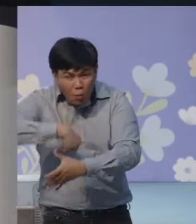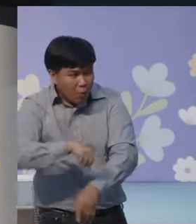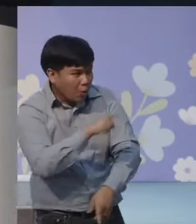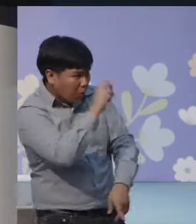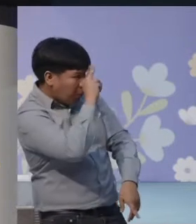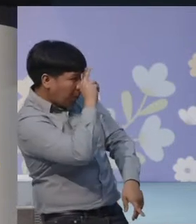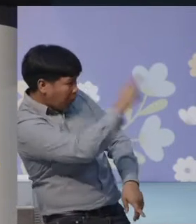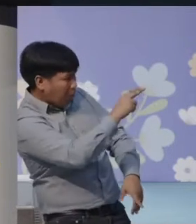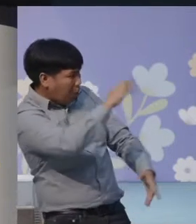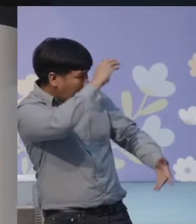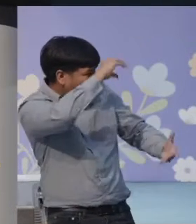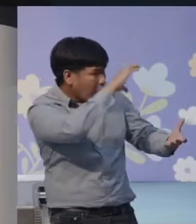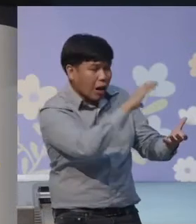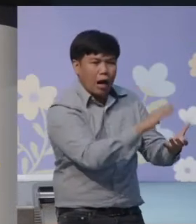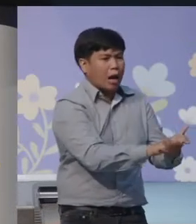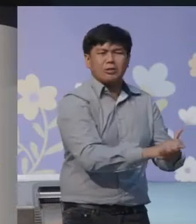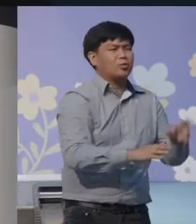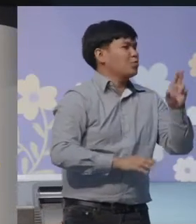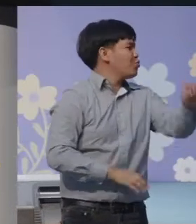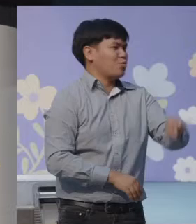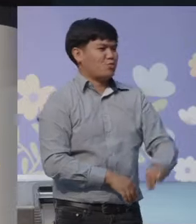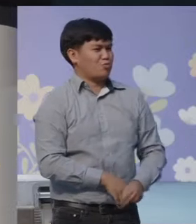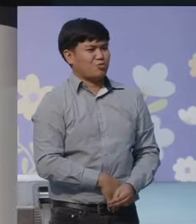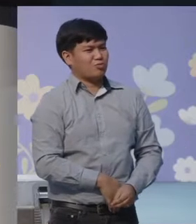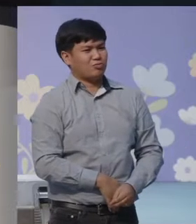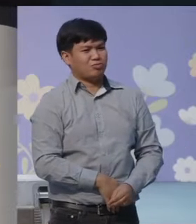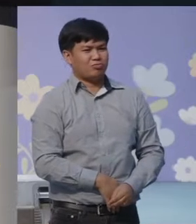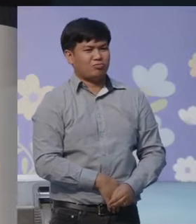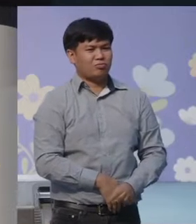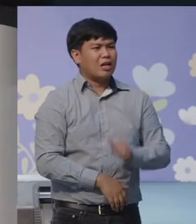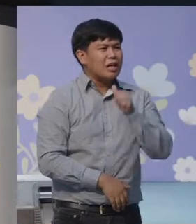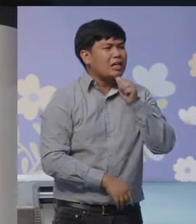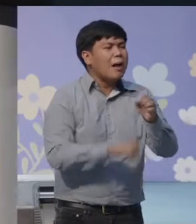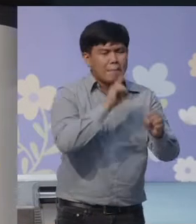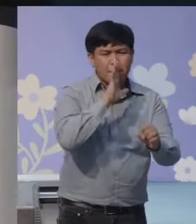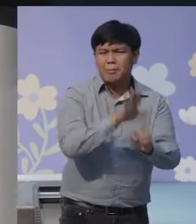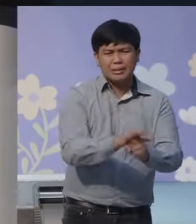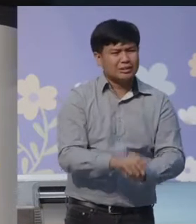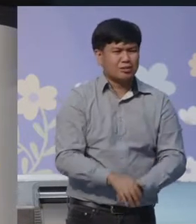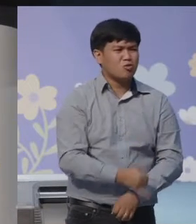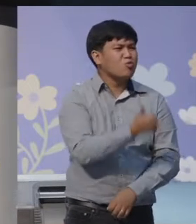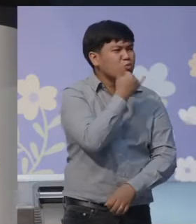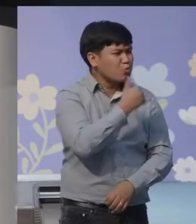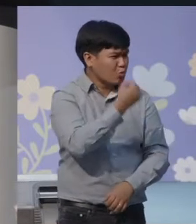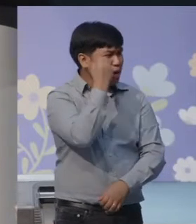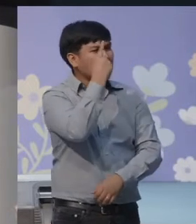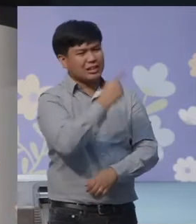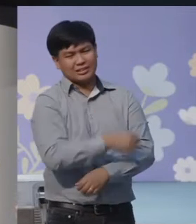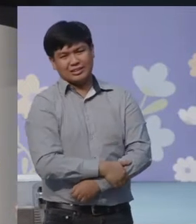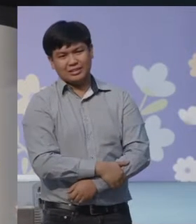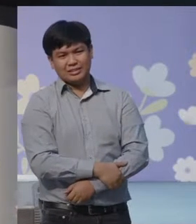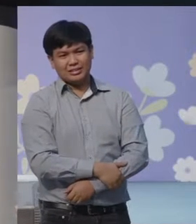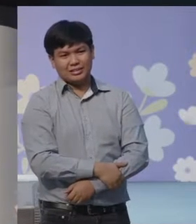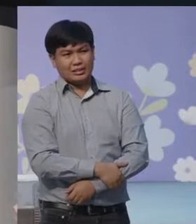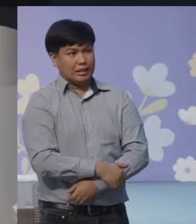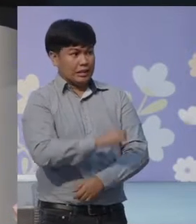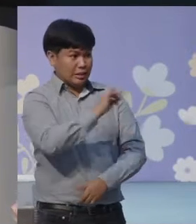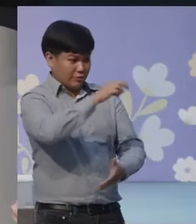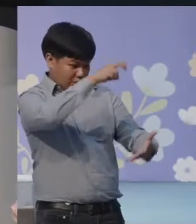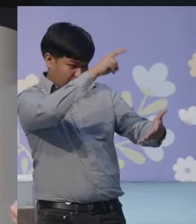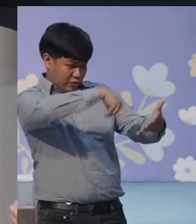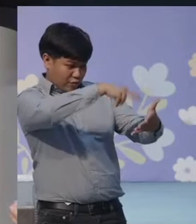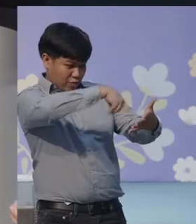mabait. At saka may pera. You know? Hindi yun eh. Pag tinignan niyo ang